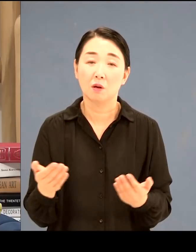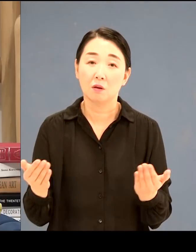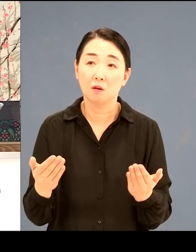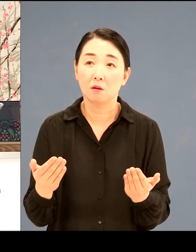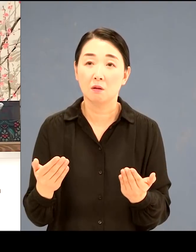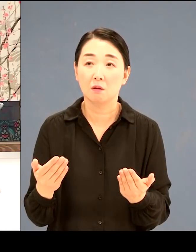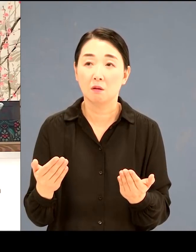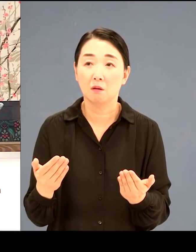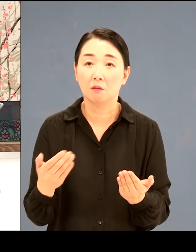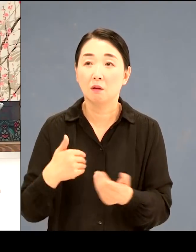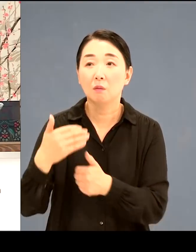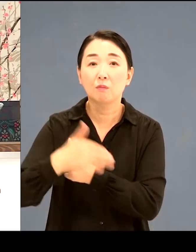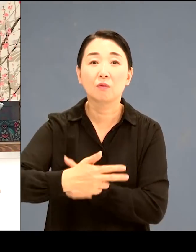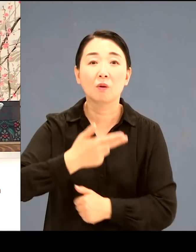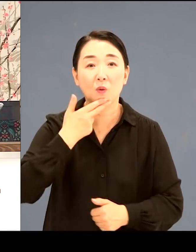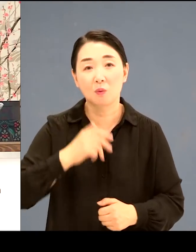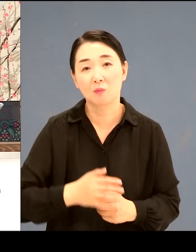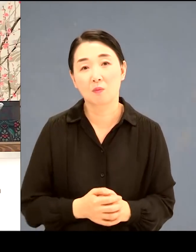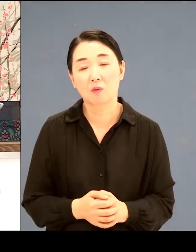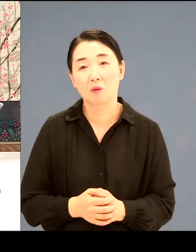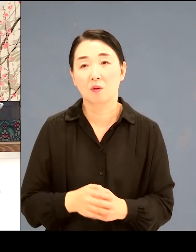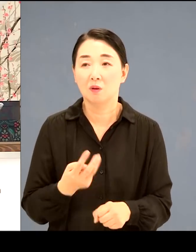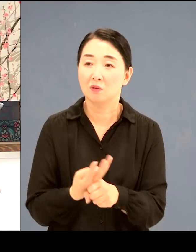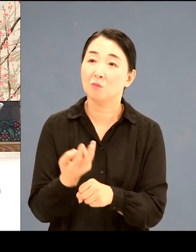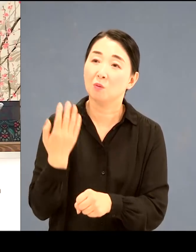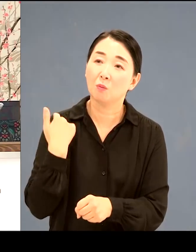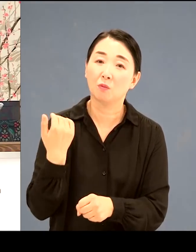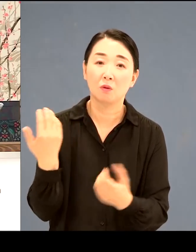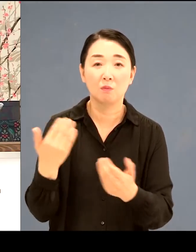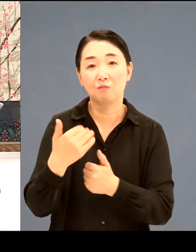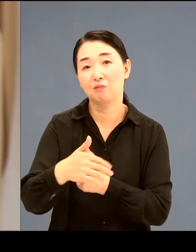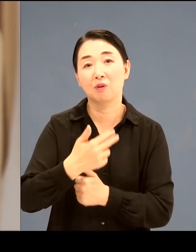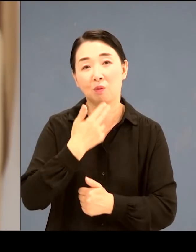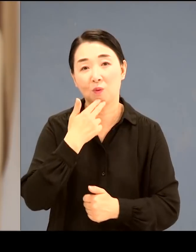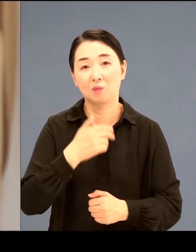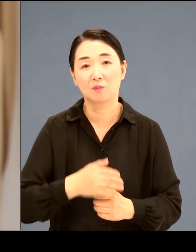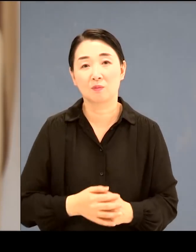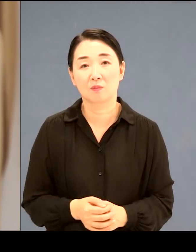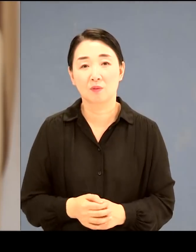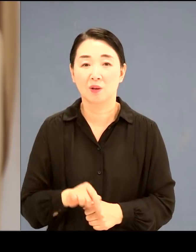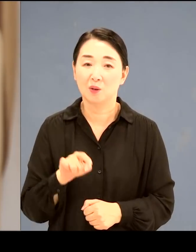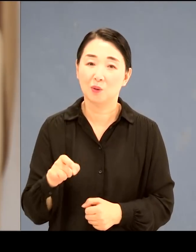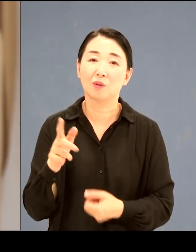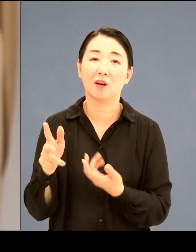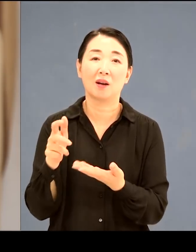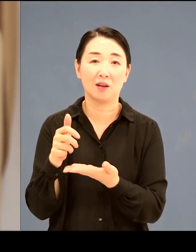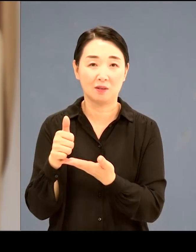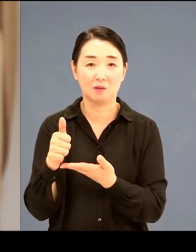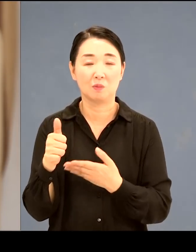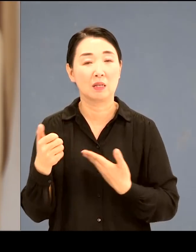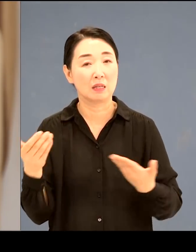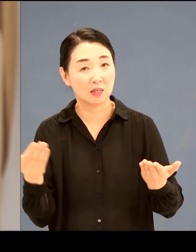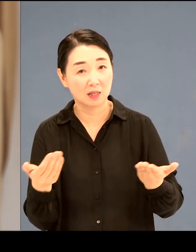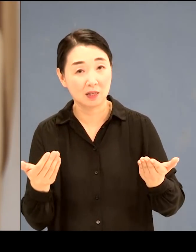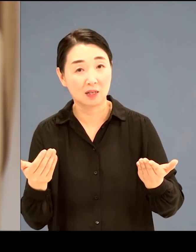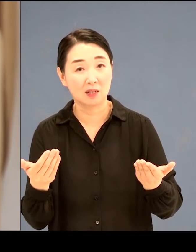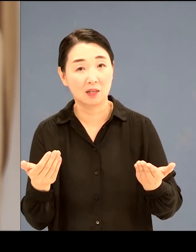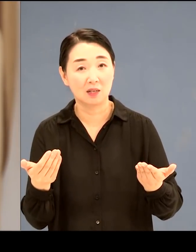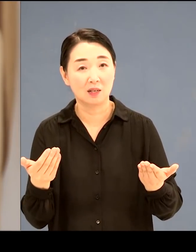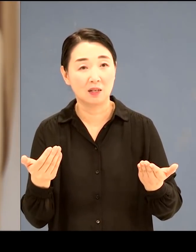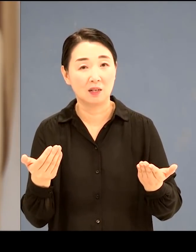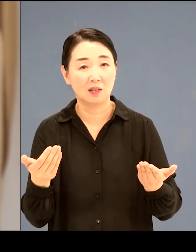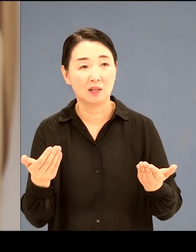안 들어왔었어요. 3년 전부터. 그래서 이것도 또 하나님이